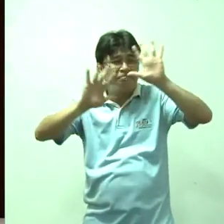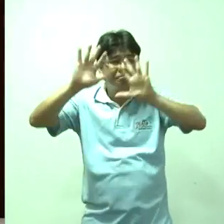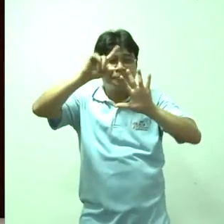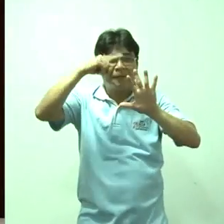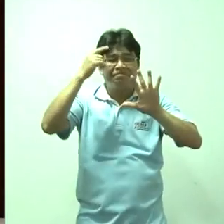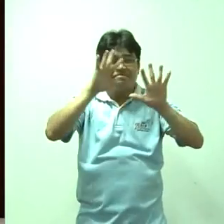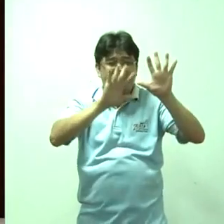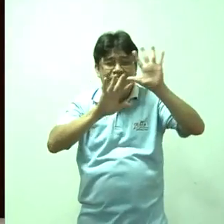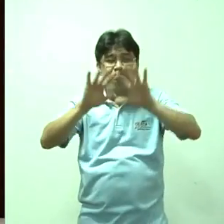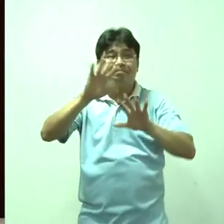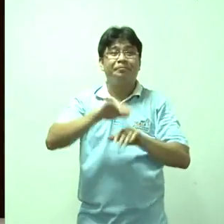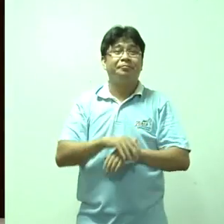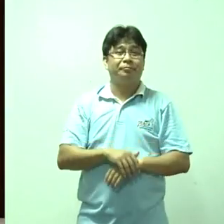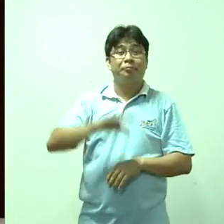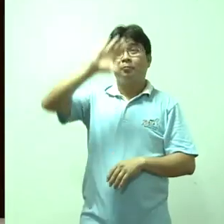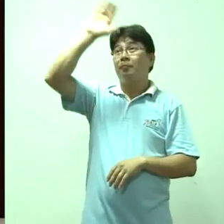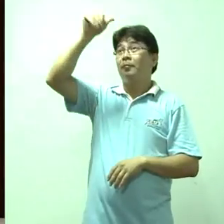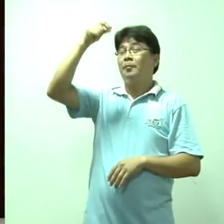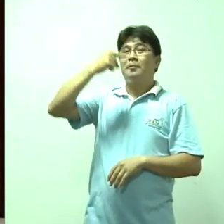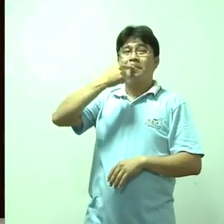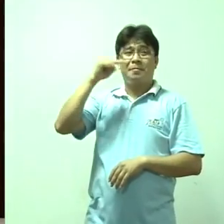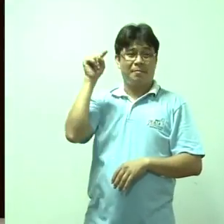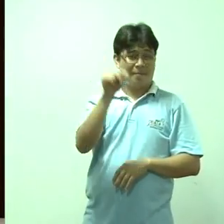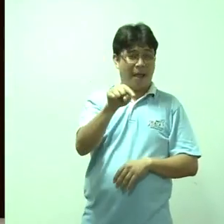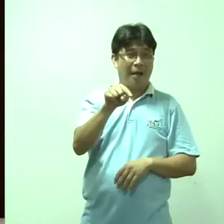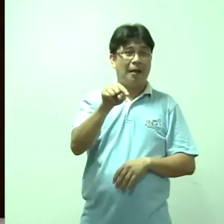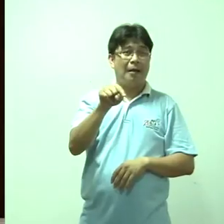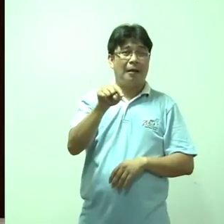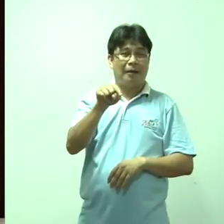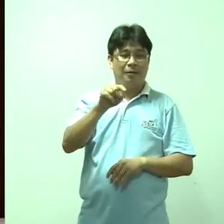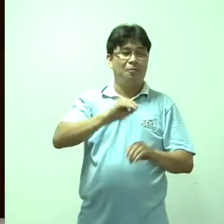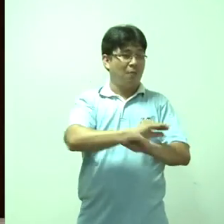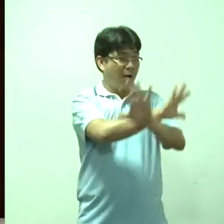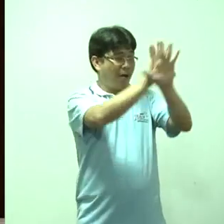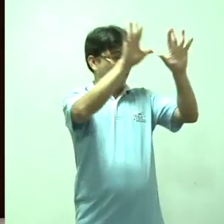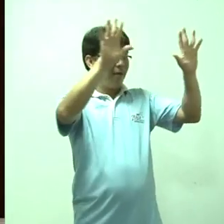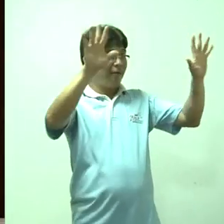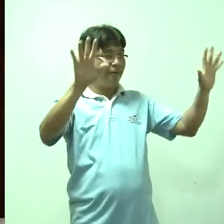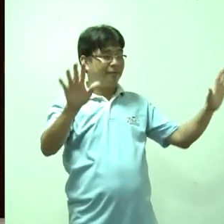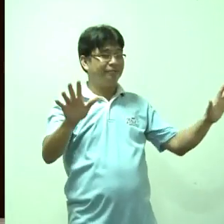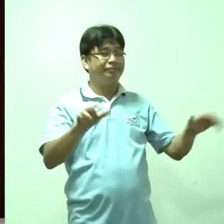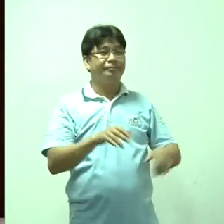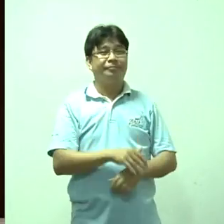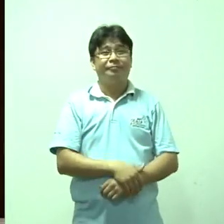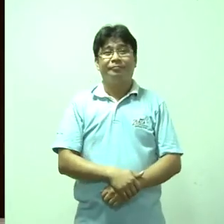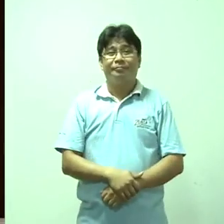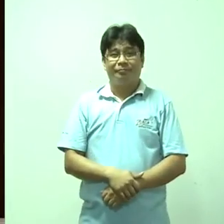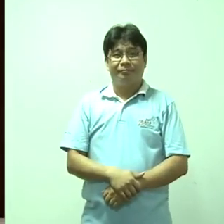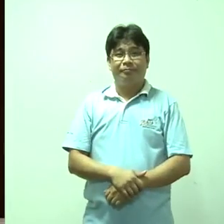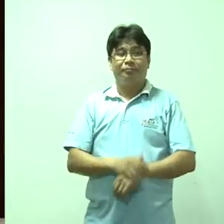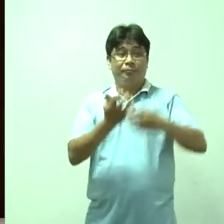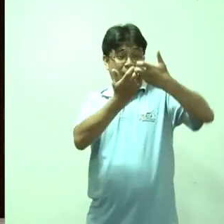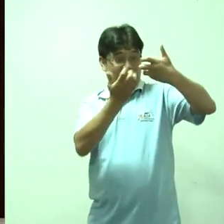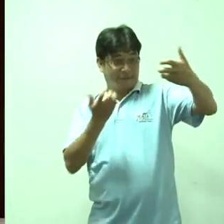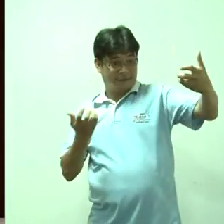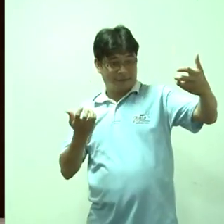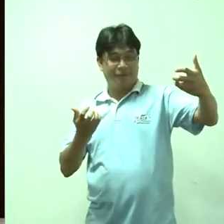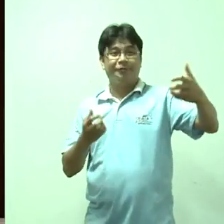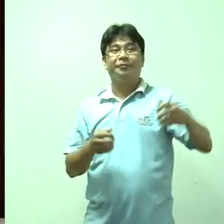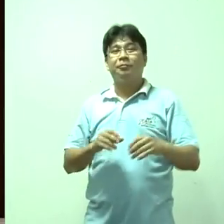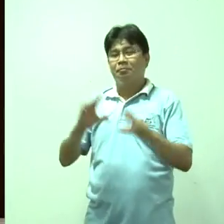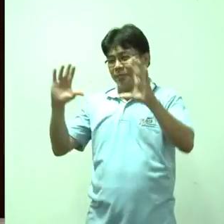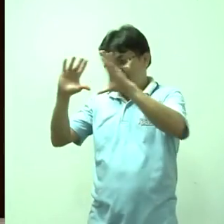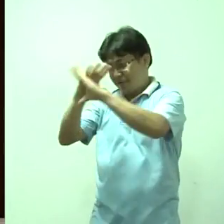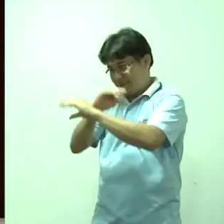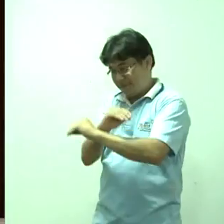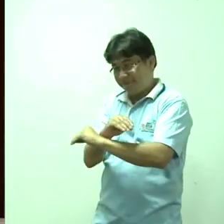าจงเกิดความสว่างเมื่อความสว่างเกิดขึ้นพระเจ้าได้แยกความสว่างออกจากความมืด